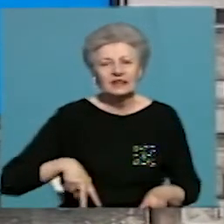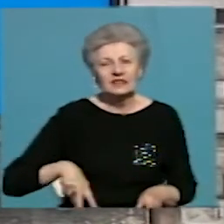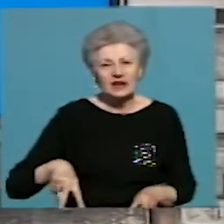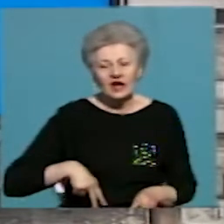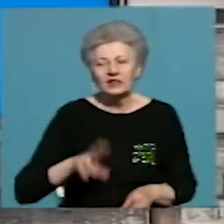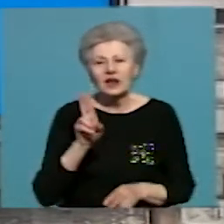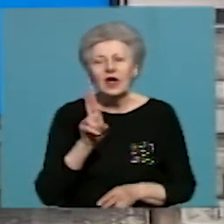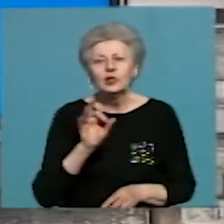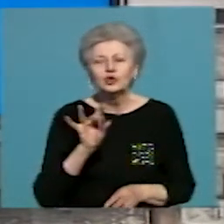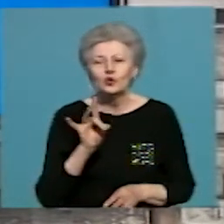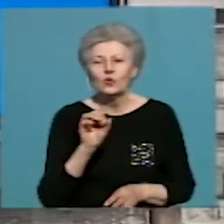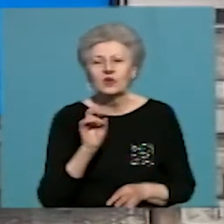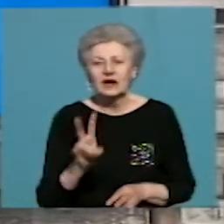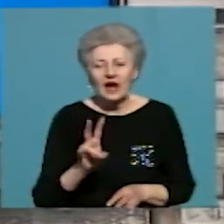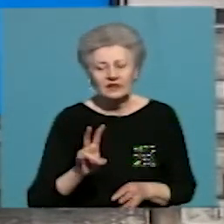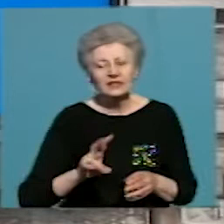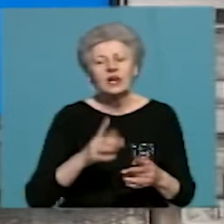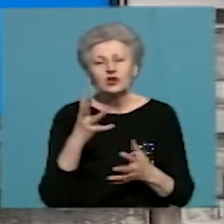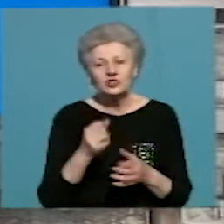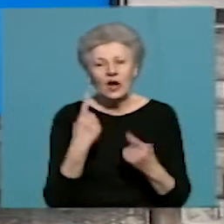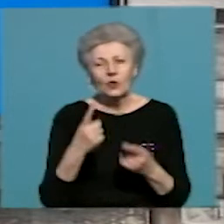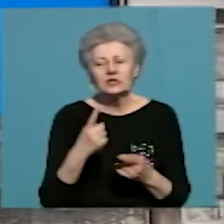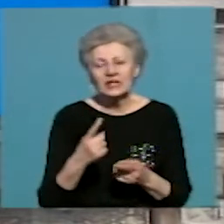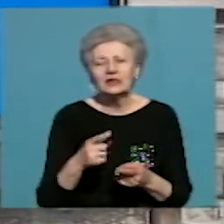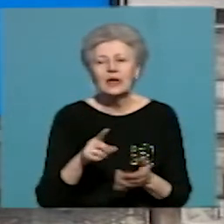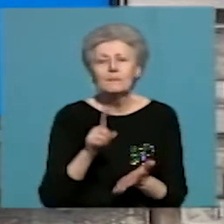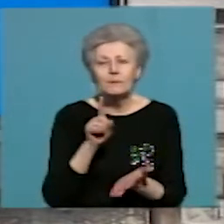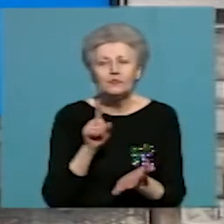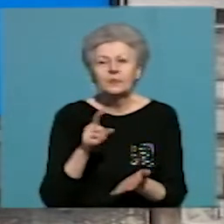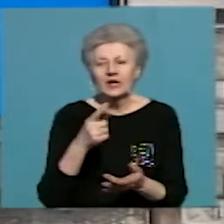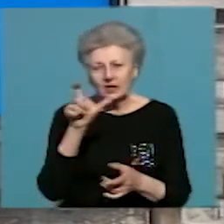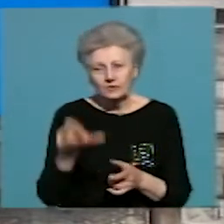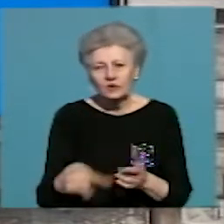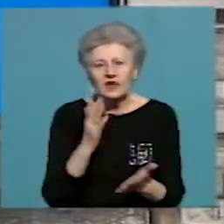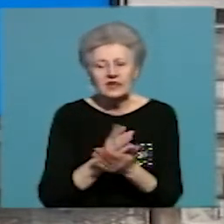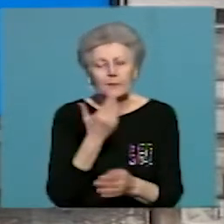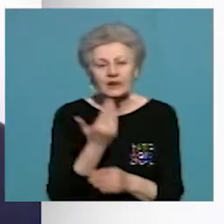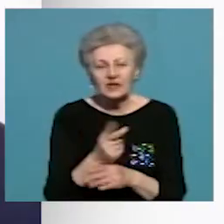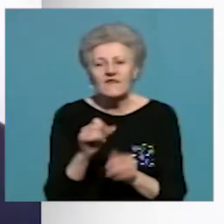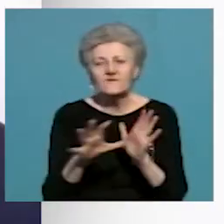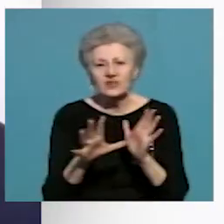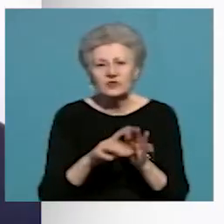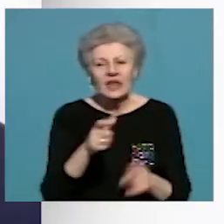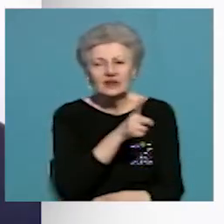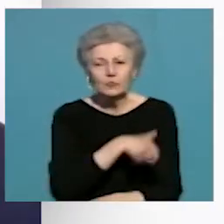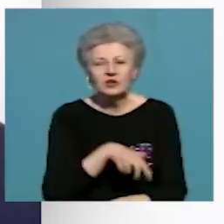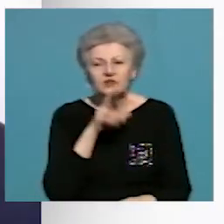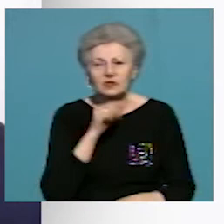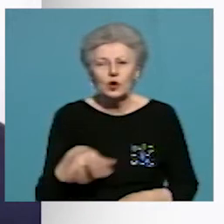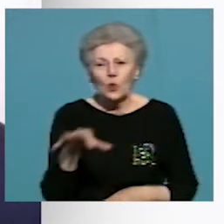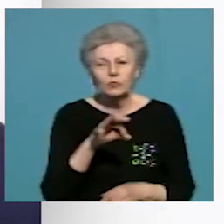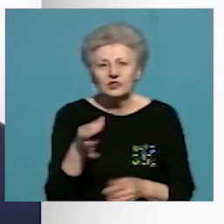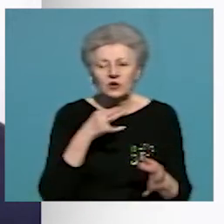Цурка. Ще один кандидат претендує на посаду голови Вижницької райдержадміністрації. Це депутат Чернівецької обласної ради від